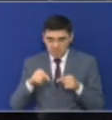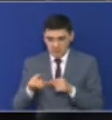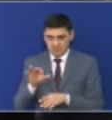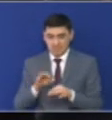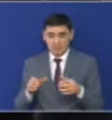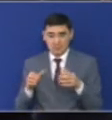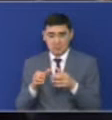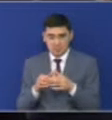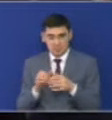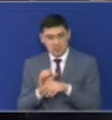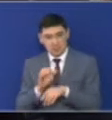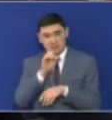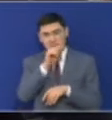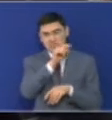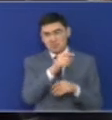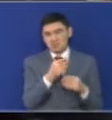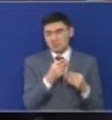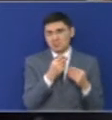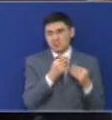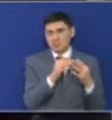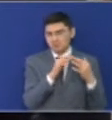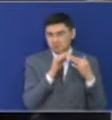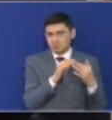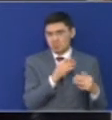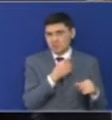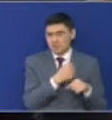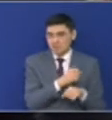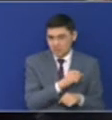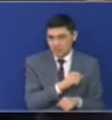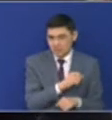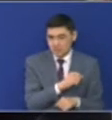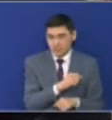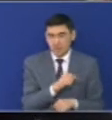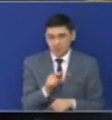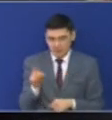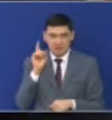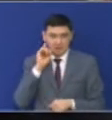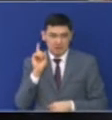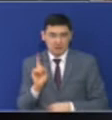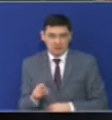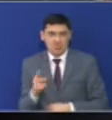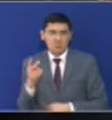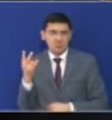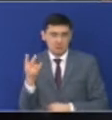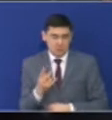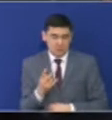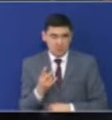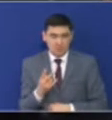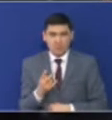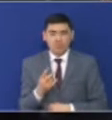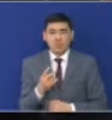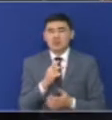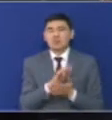дивизия, которая с честью вынесла и весь период войны. Ну, героически сражалась на всех участках фронта, и в дальнейшем она